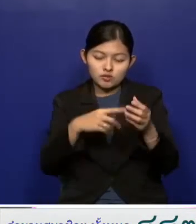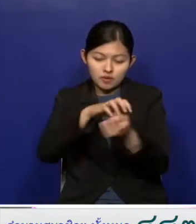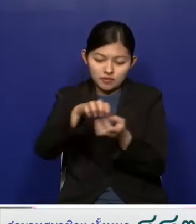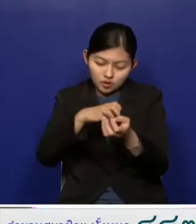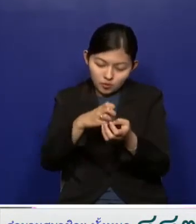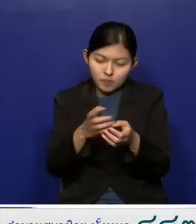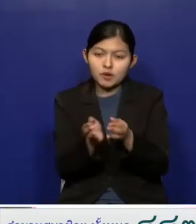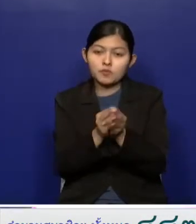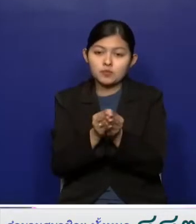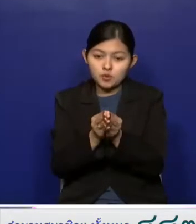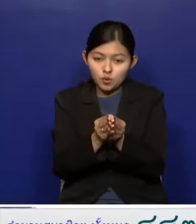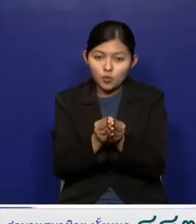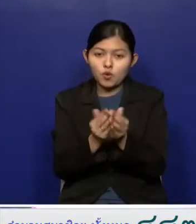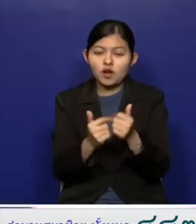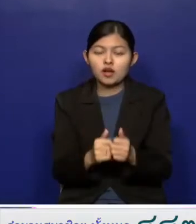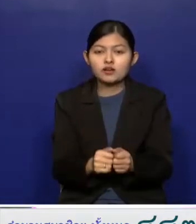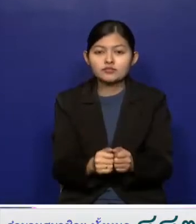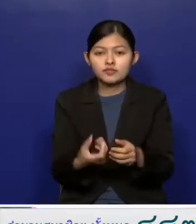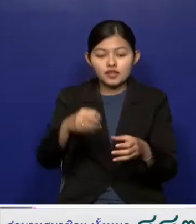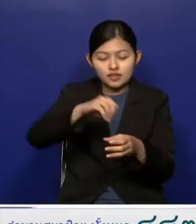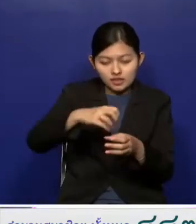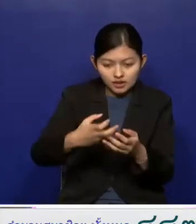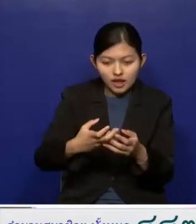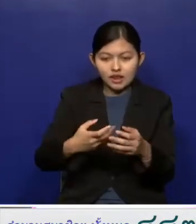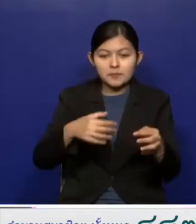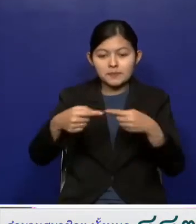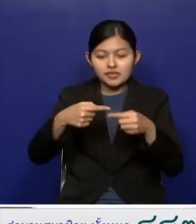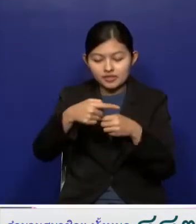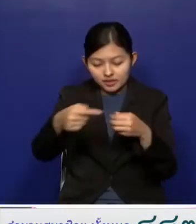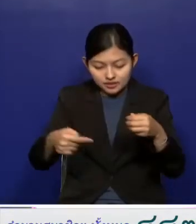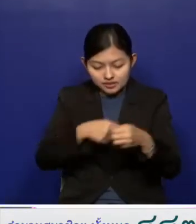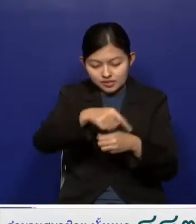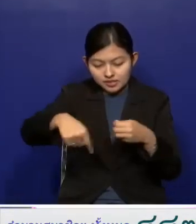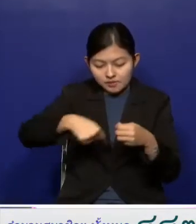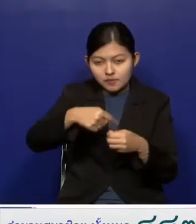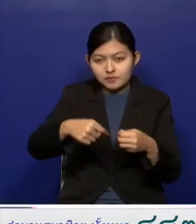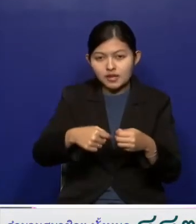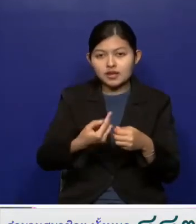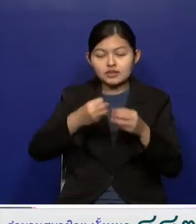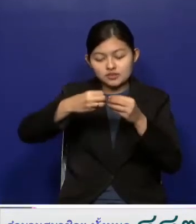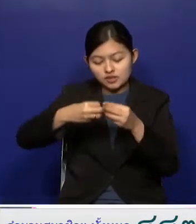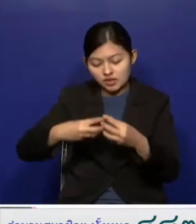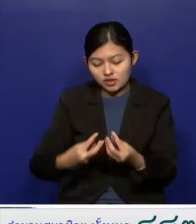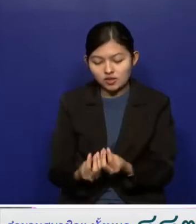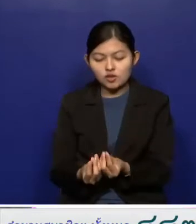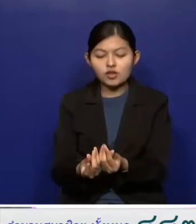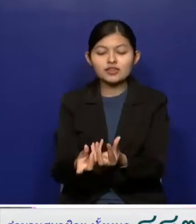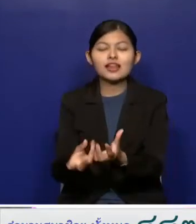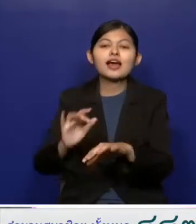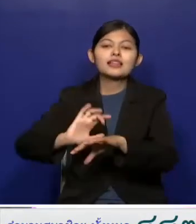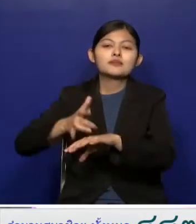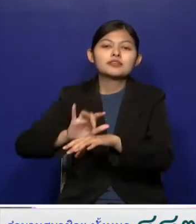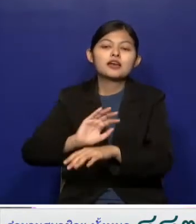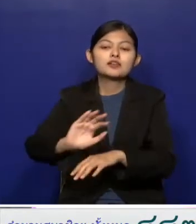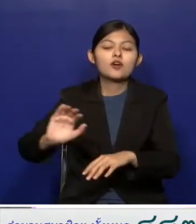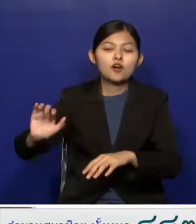ารใช้เป็นวัตถุดิบในการผลิตพลาสติกชีวภาพที่สามารถย่อยสลายได้ตามธรรมชาติช่วย